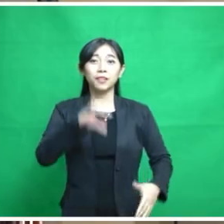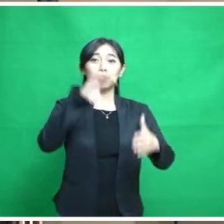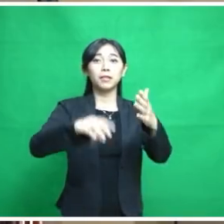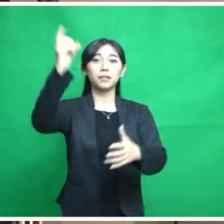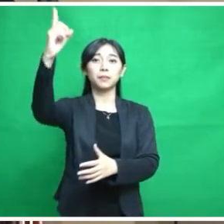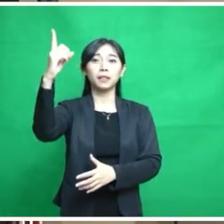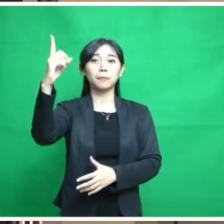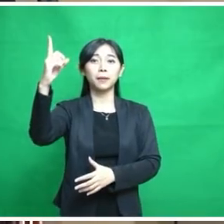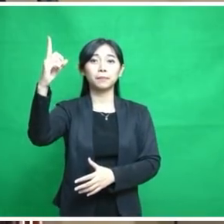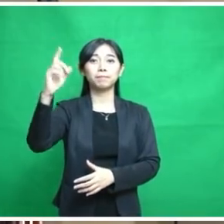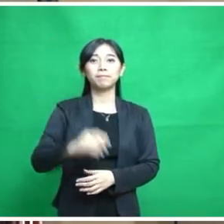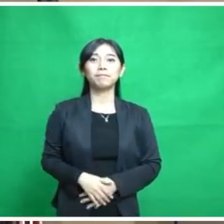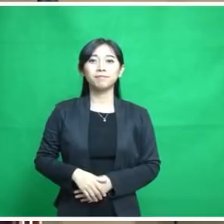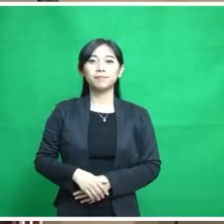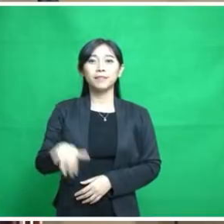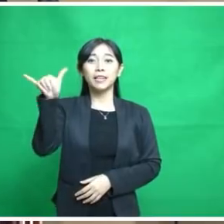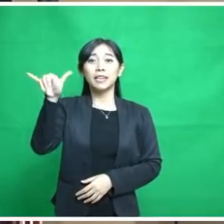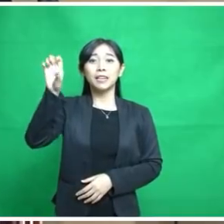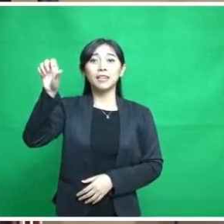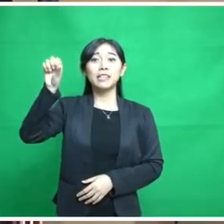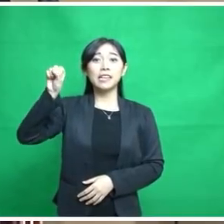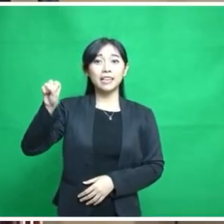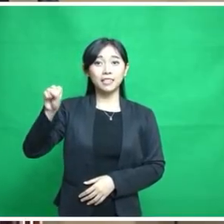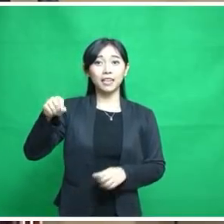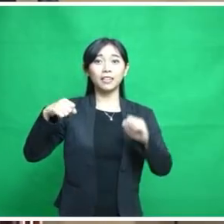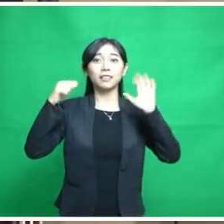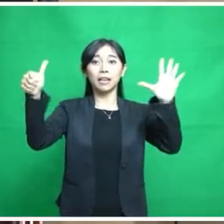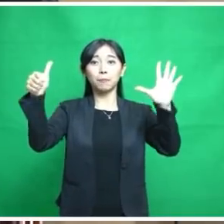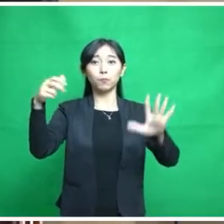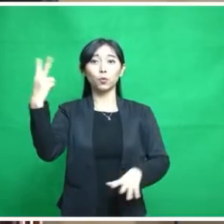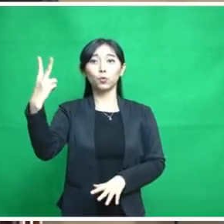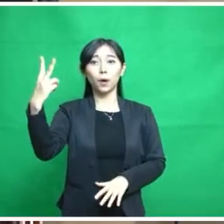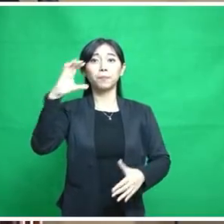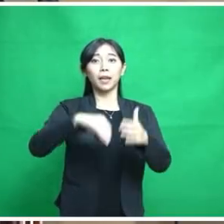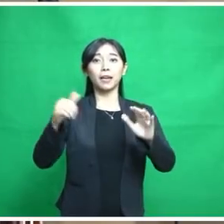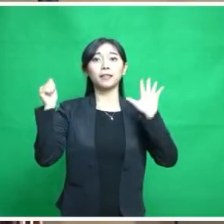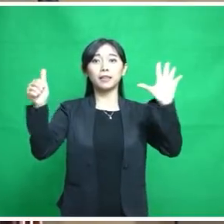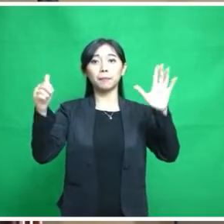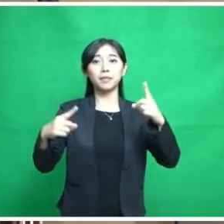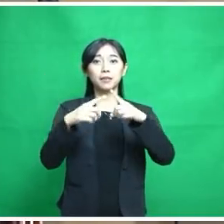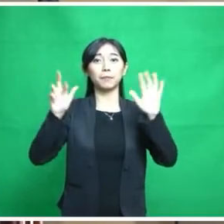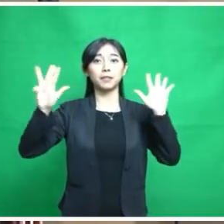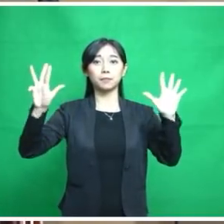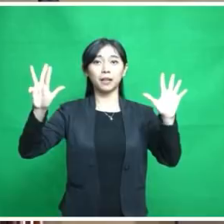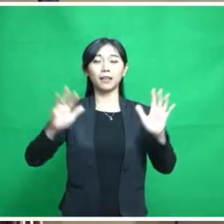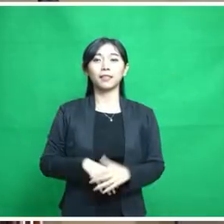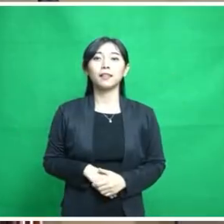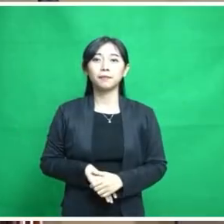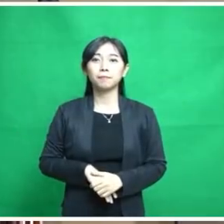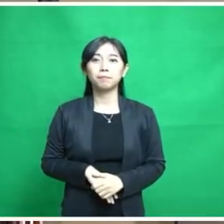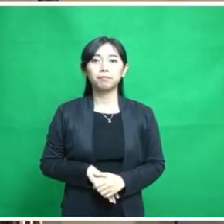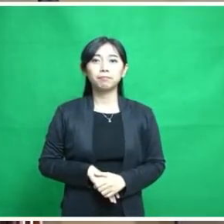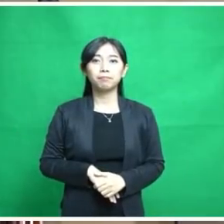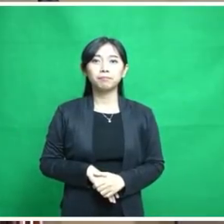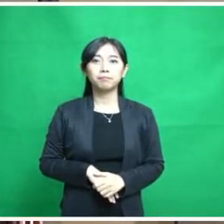Bacaan pertama dari kitab Nabi Yesaya pasal 62 ayat 6-9.